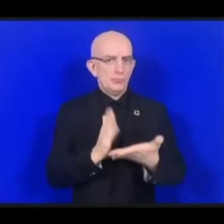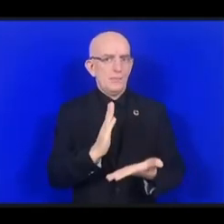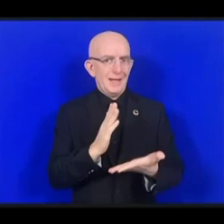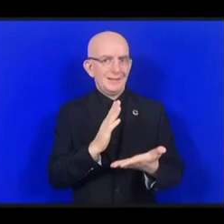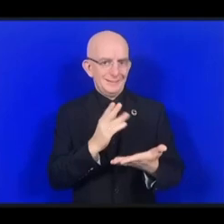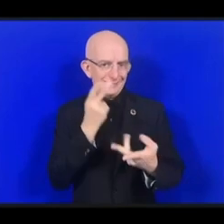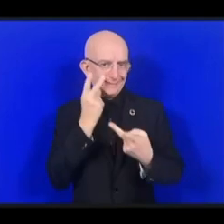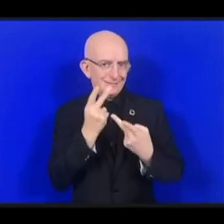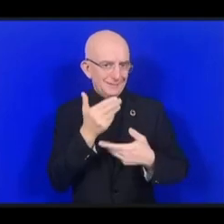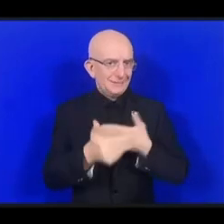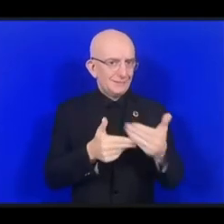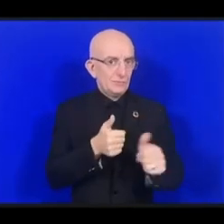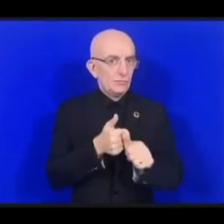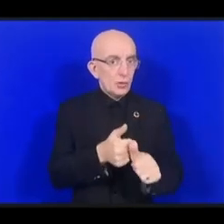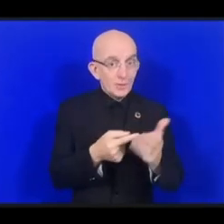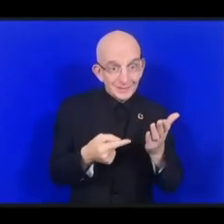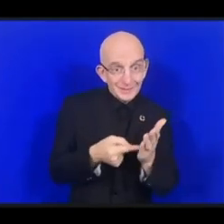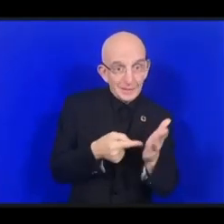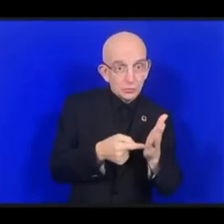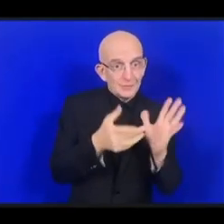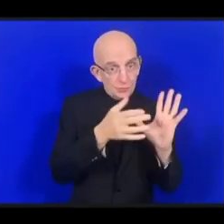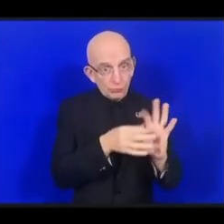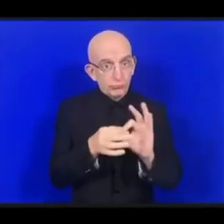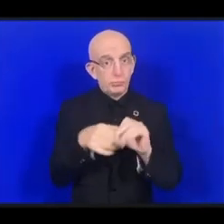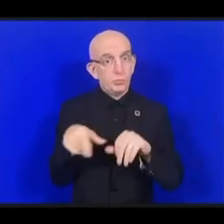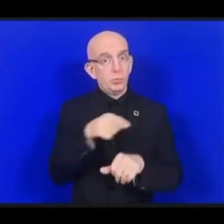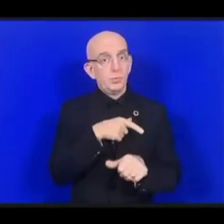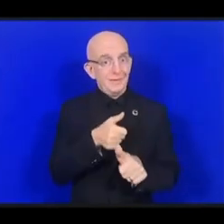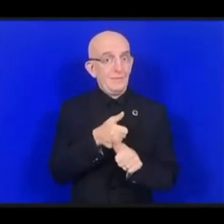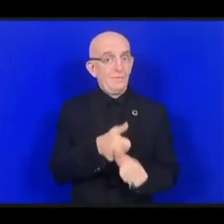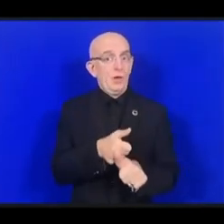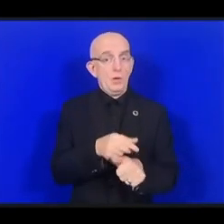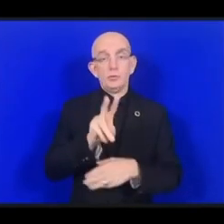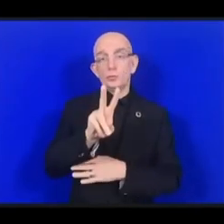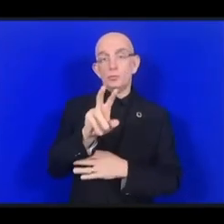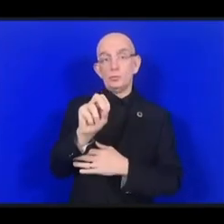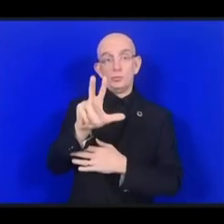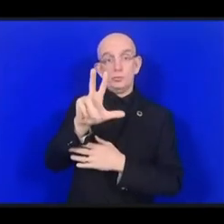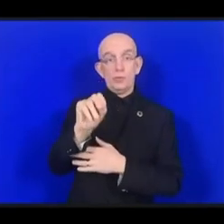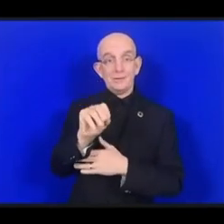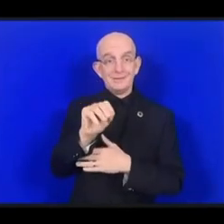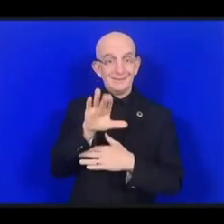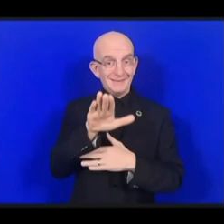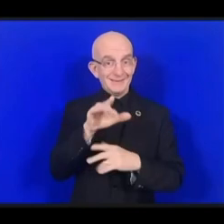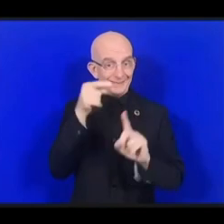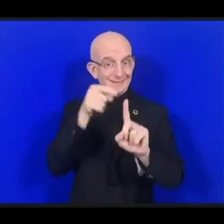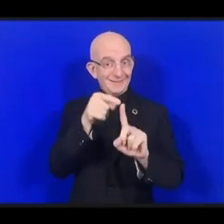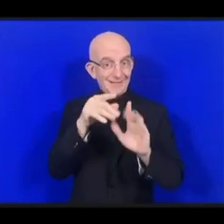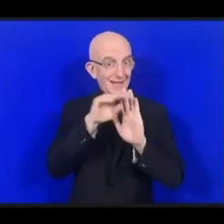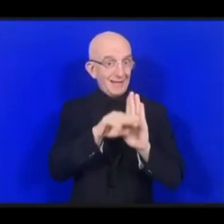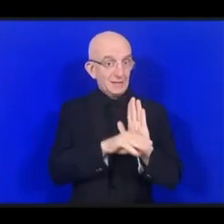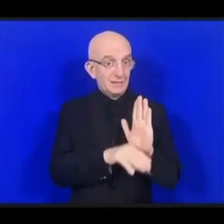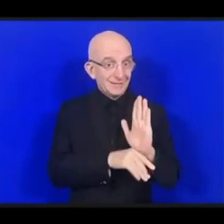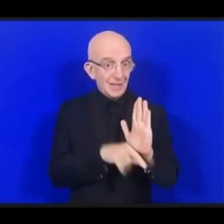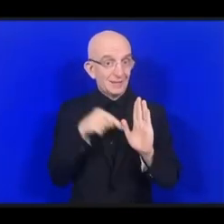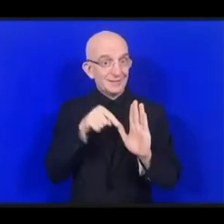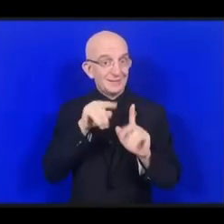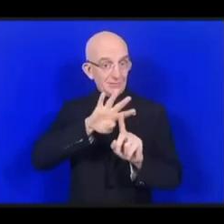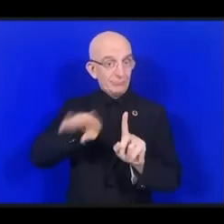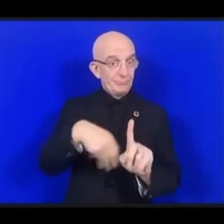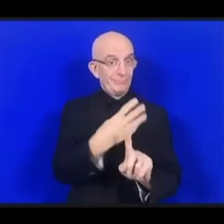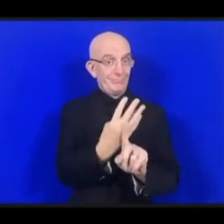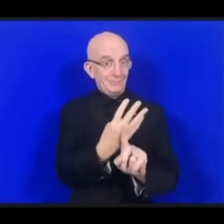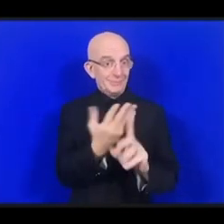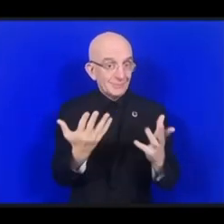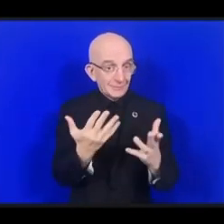ますのみを達成するためにはデータガバナンスの徹底的なオーバーホールとユーザーや意思決定